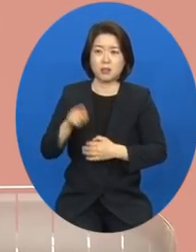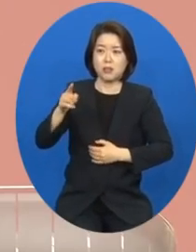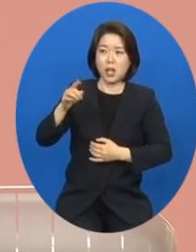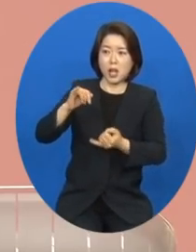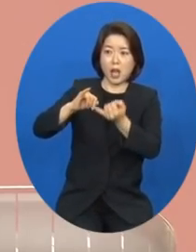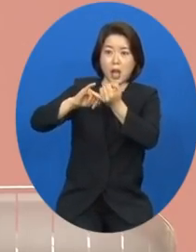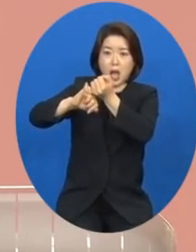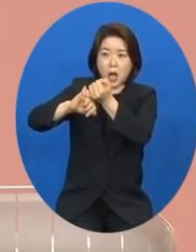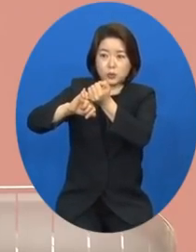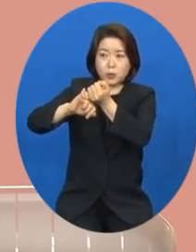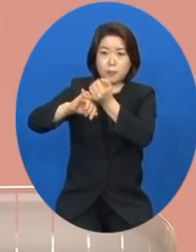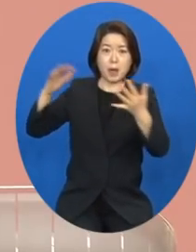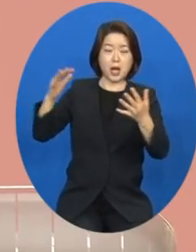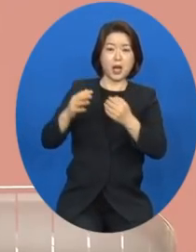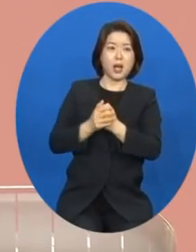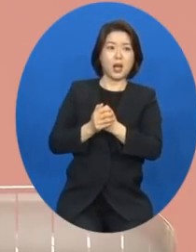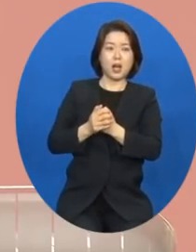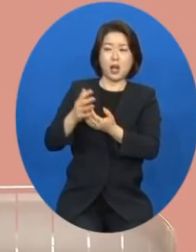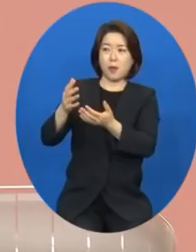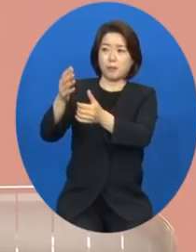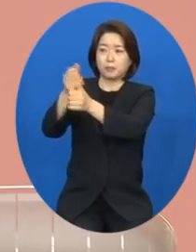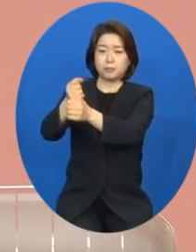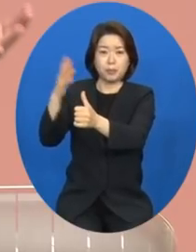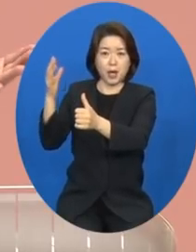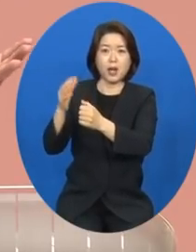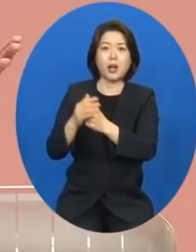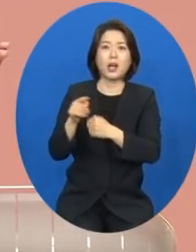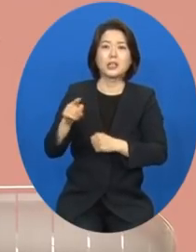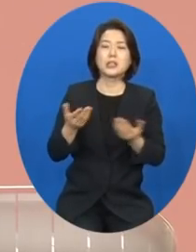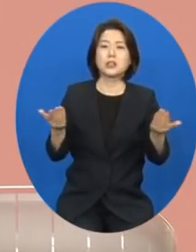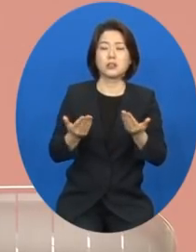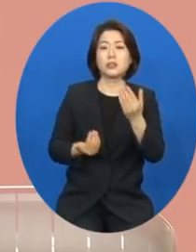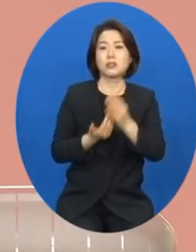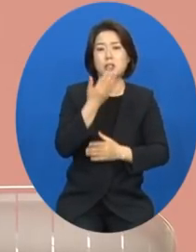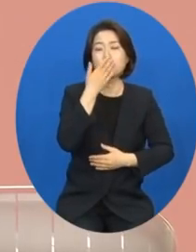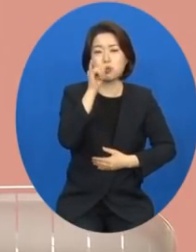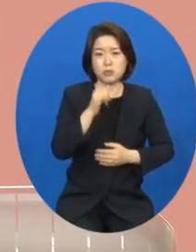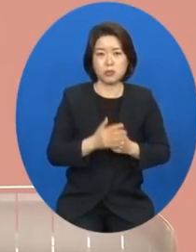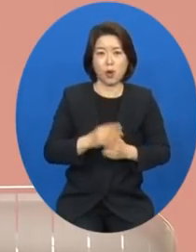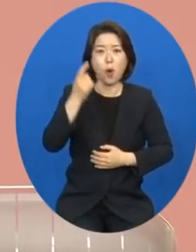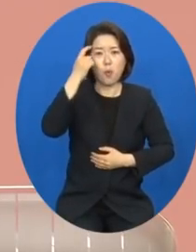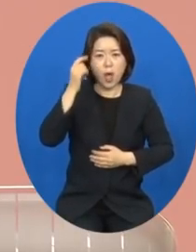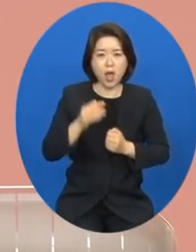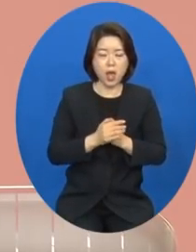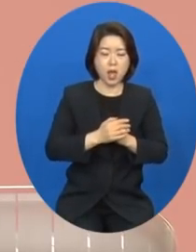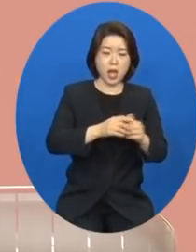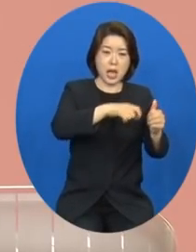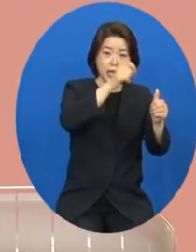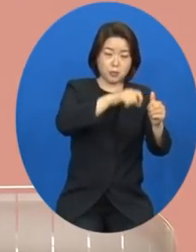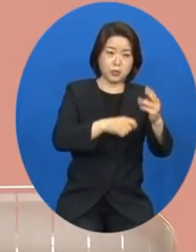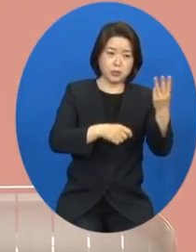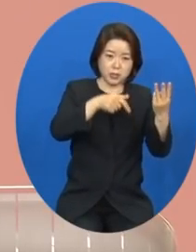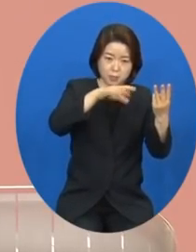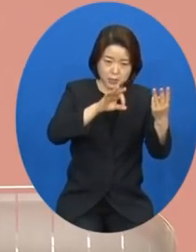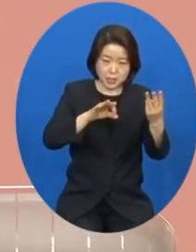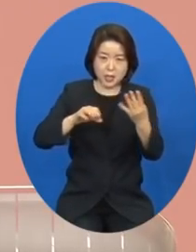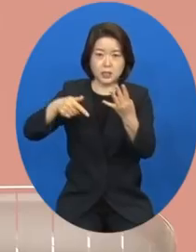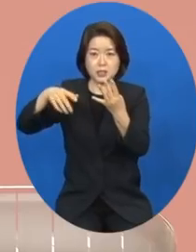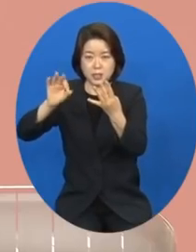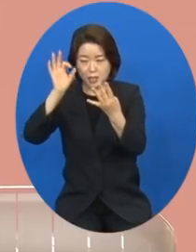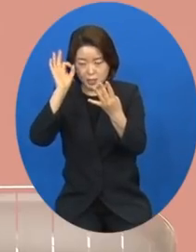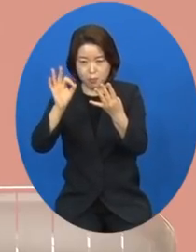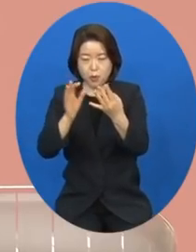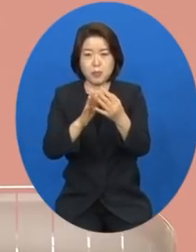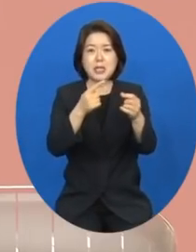안타까운 일이 발생할 수도 있다는 겁니다 왜 이런 결과가 벌어지는가 이불에서 3장과 사장을 거 보니까 그 원인 두